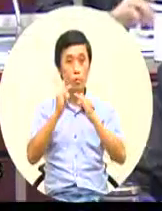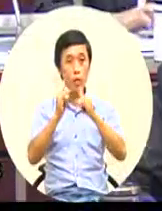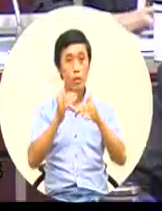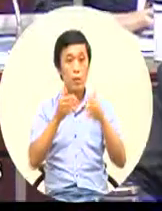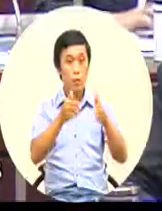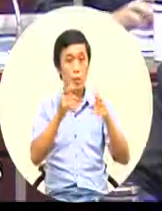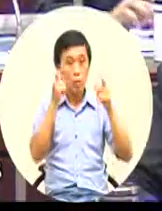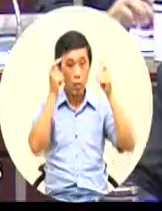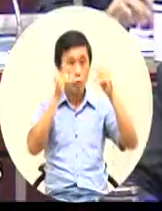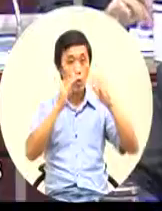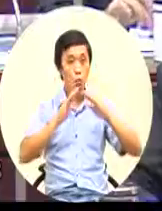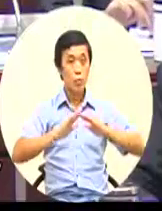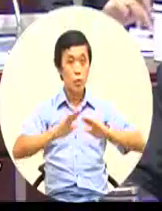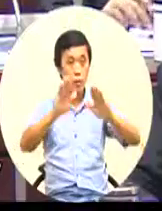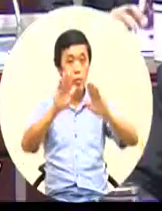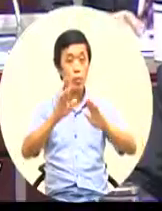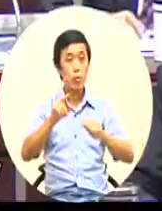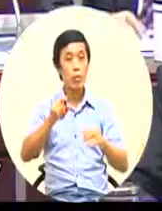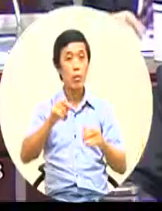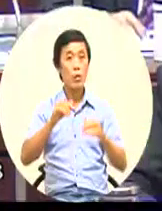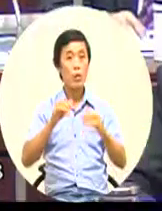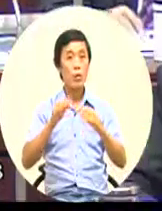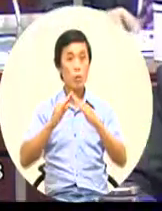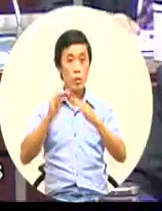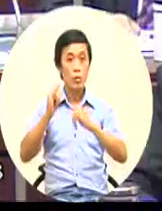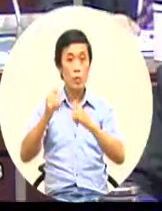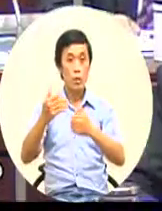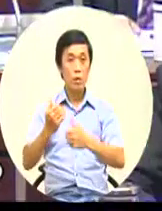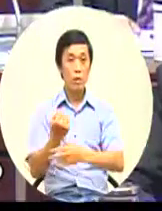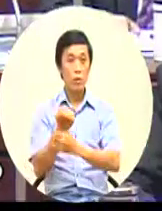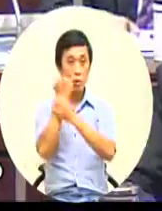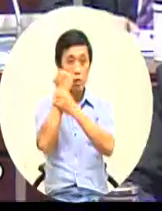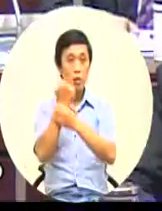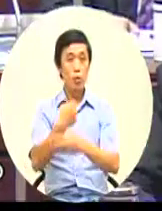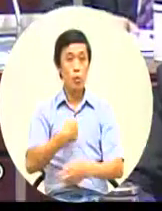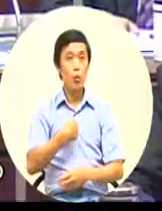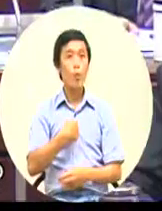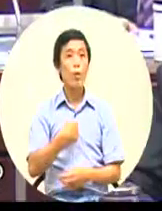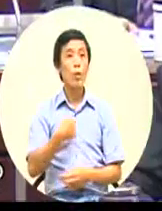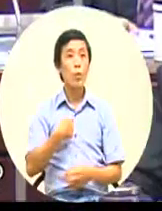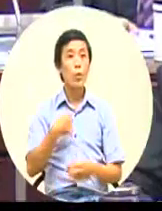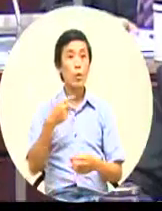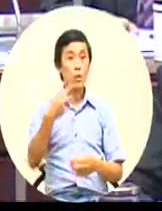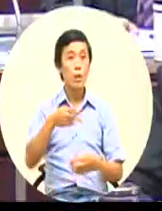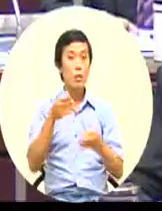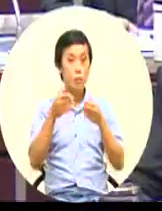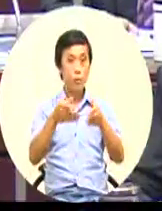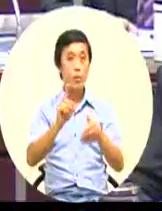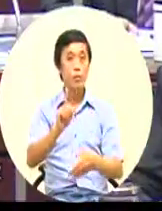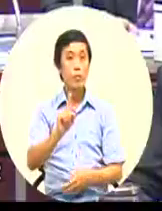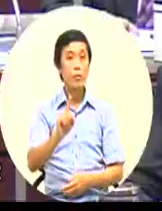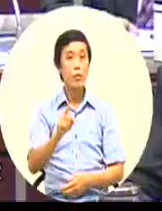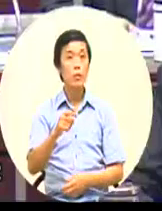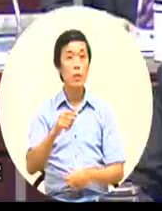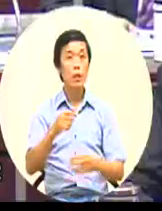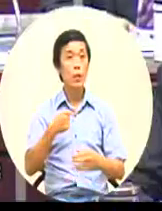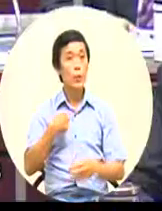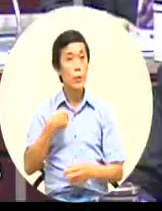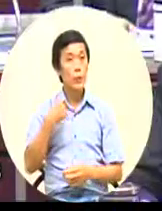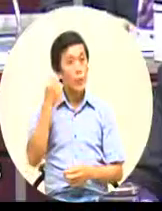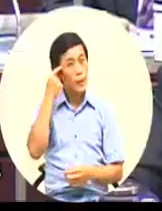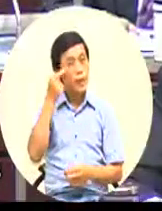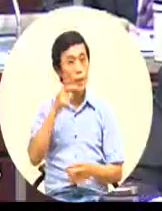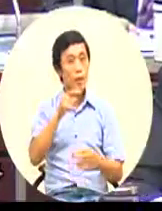大家支持我。另外我想我嘛要讲到真多，咱所有真多无相款的议